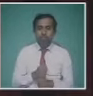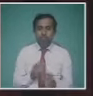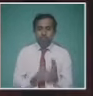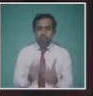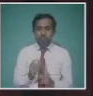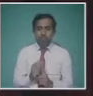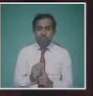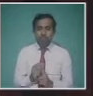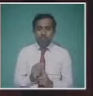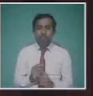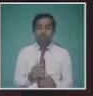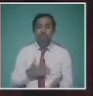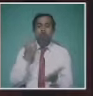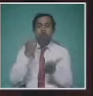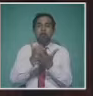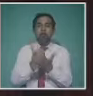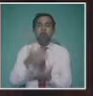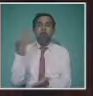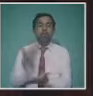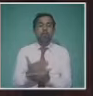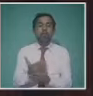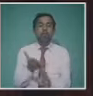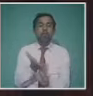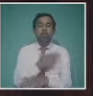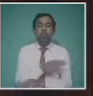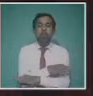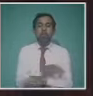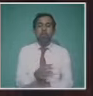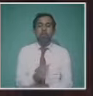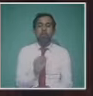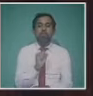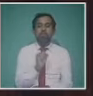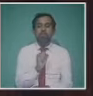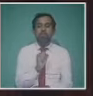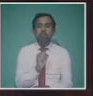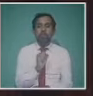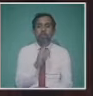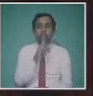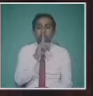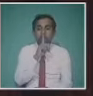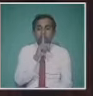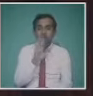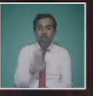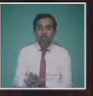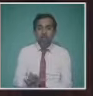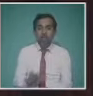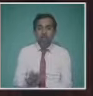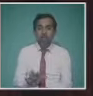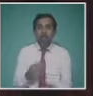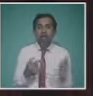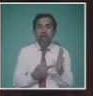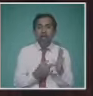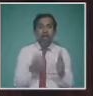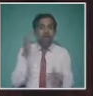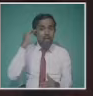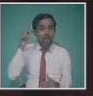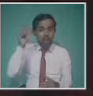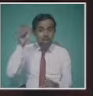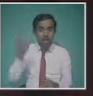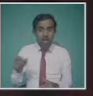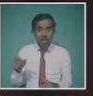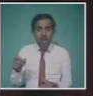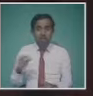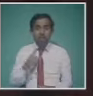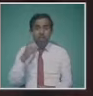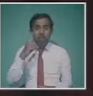නැමැත්තමනි මොකද්ද මහ බැංකුව මේ වළක්වන්න පහුගිය කාලේ කරලා තියෙන්නේ? අස්කන් පියාගෙන ඉන්නේ තීනු පිළිමාලිගේ අර ගහන